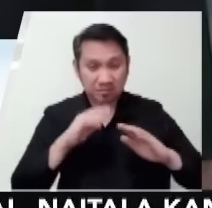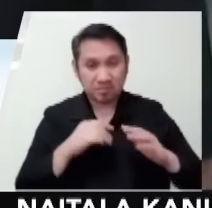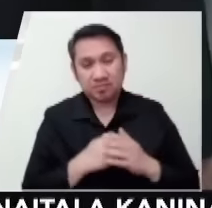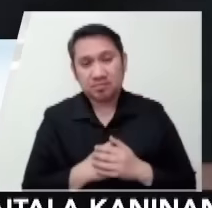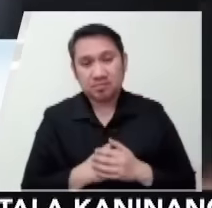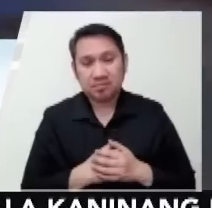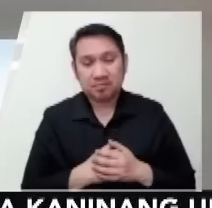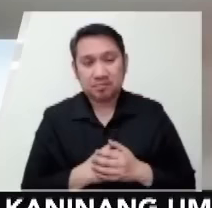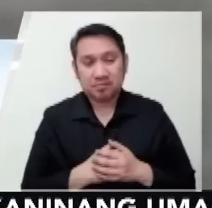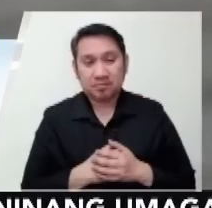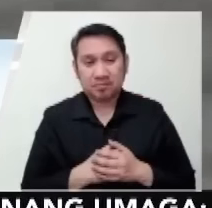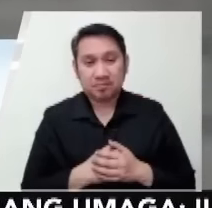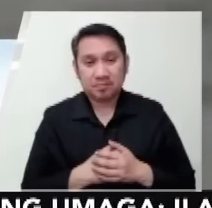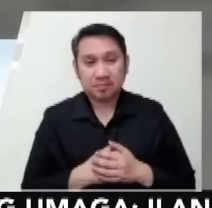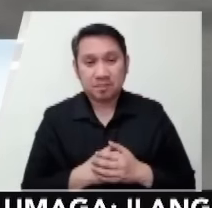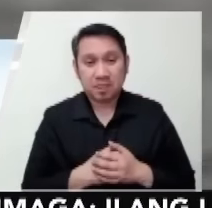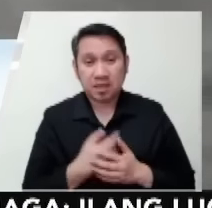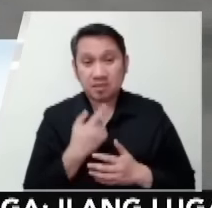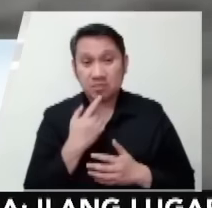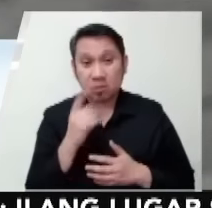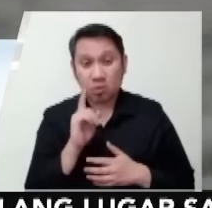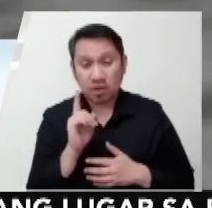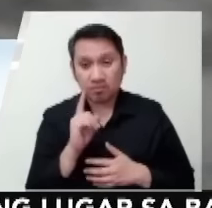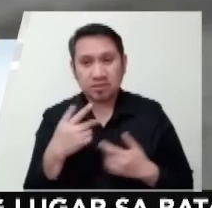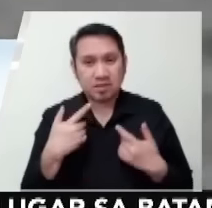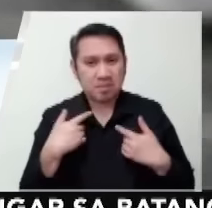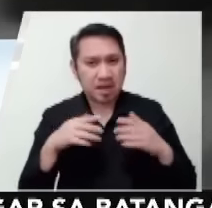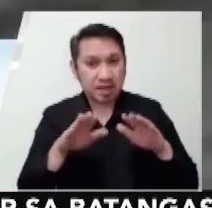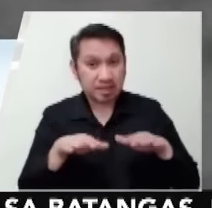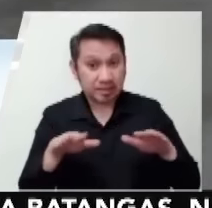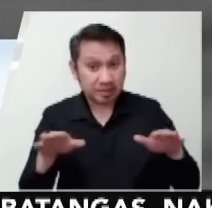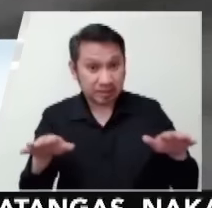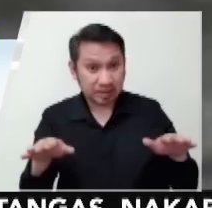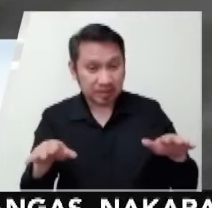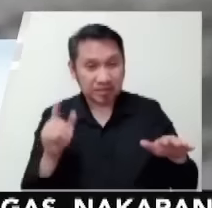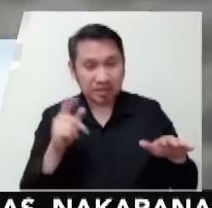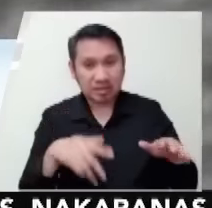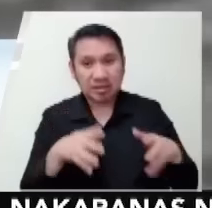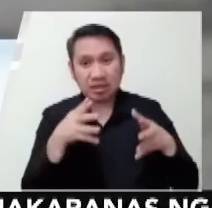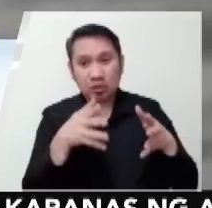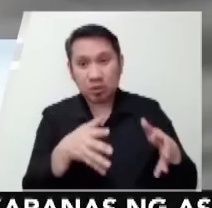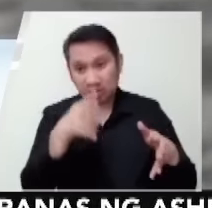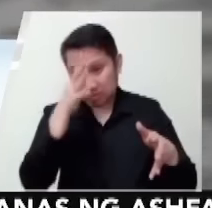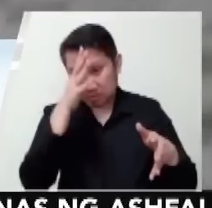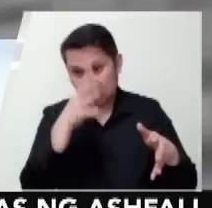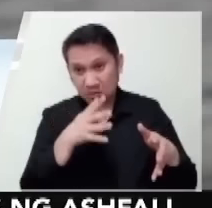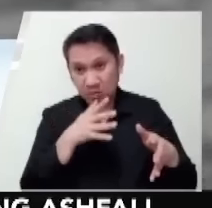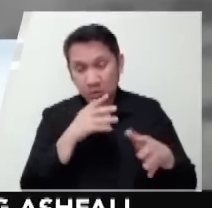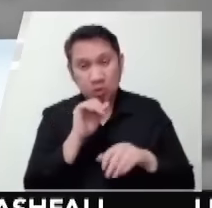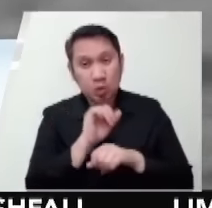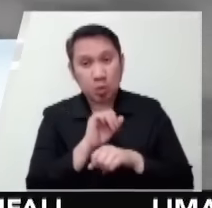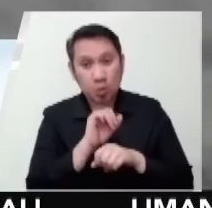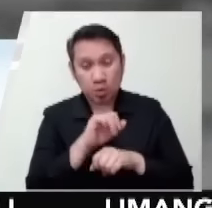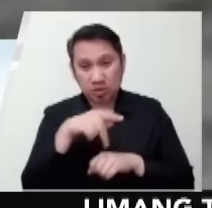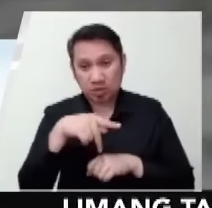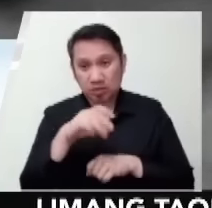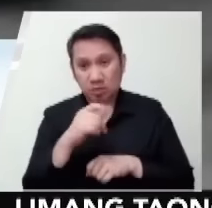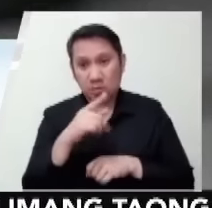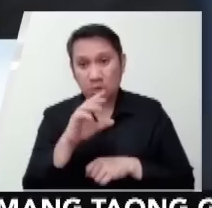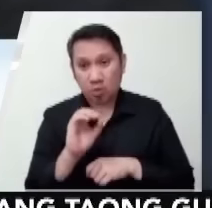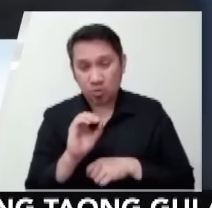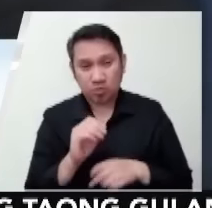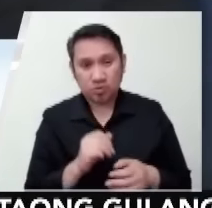Anti-Organized Crime Commission. Yan ay ang mga batang katulad ng mga ito na inabando na ng mga magulang na nagtrabaho sa POGO. Hindi ordinaryong problema